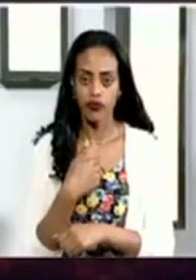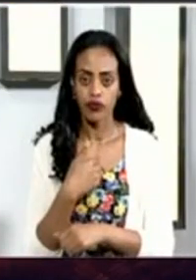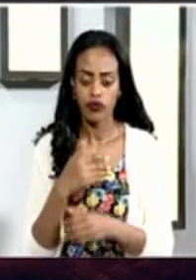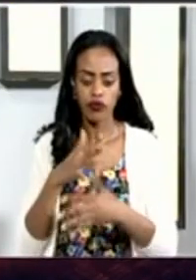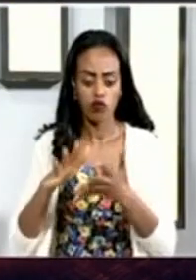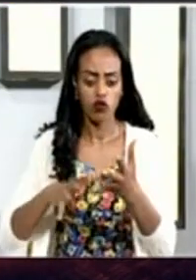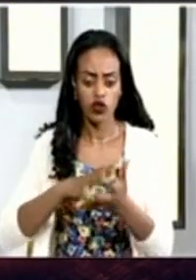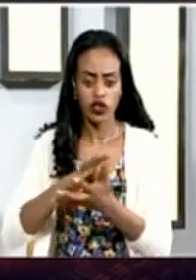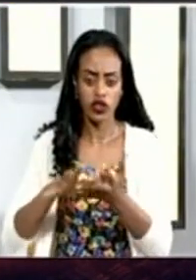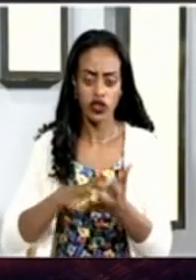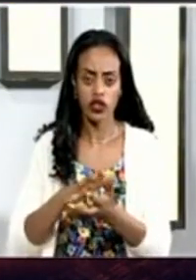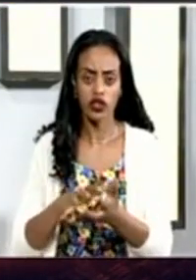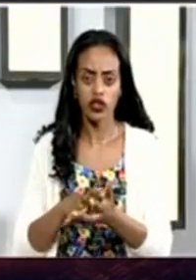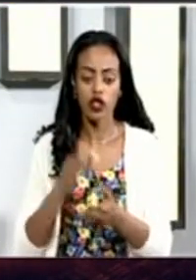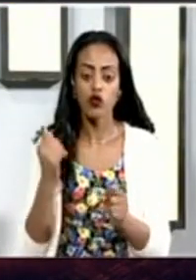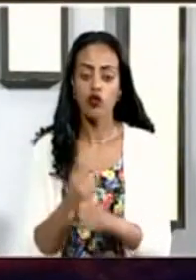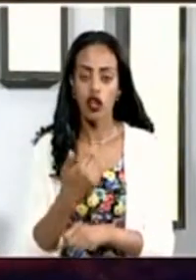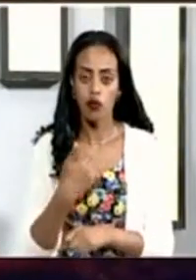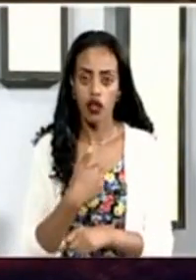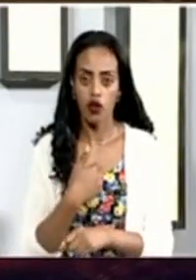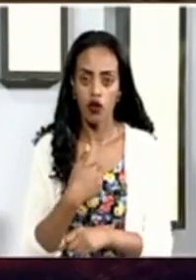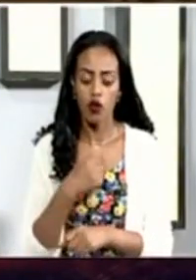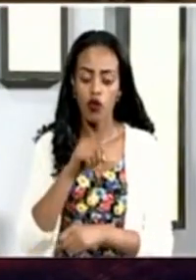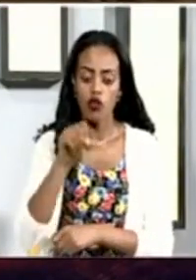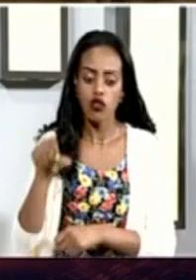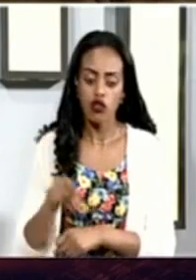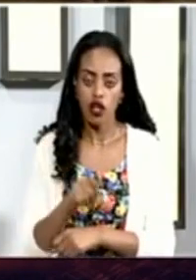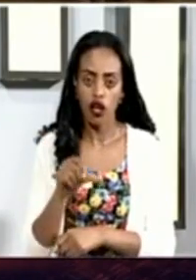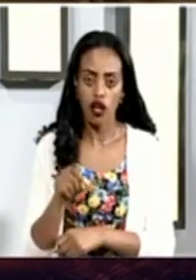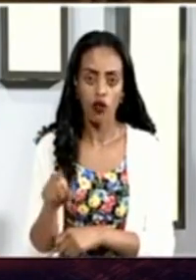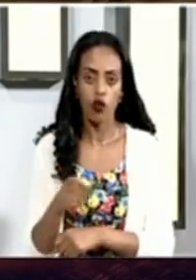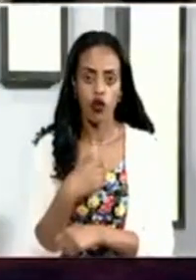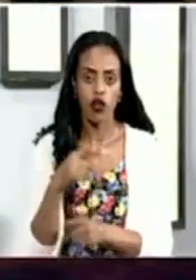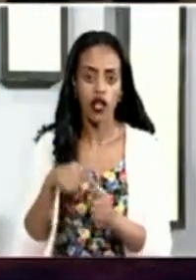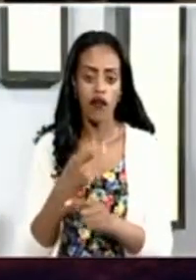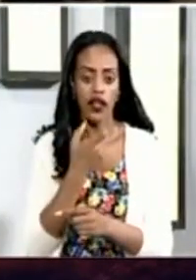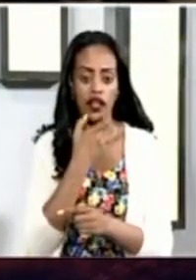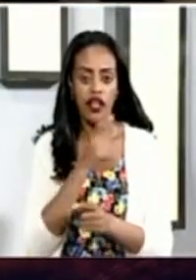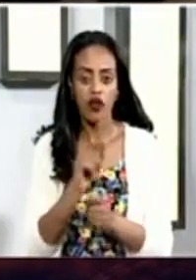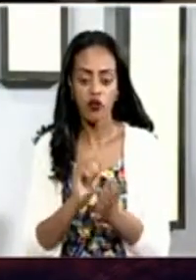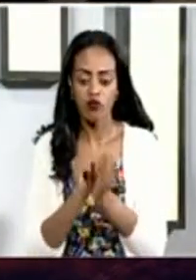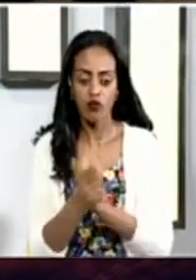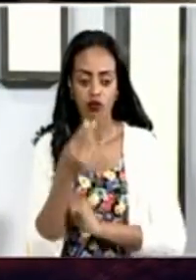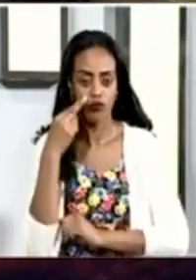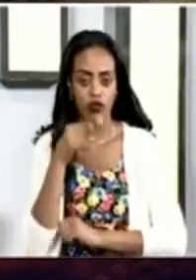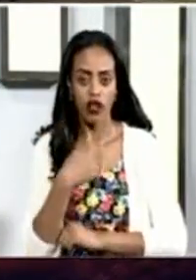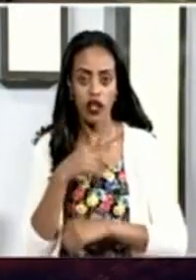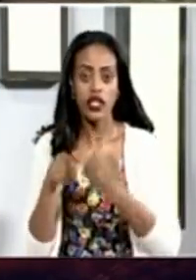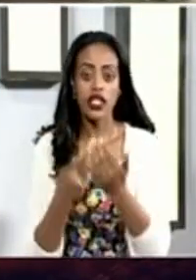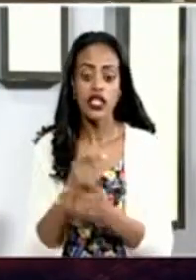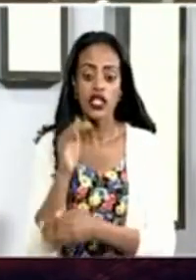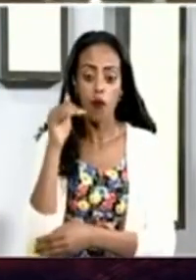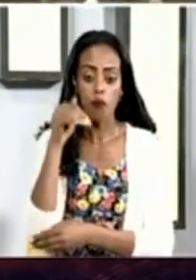تحنافيس أم صريحة مولو انجرا كل عينة نابك يكون تغير يزلو سلزام مش لازم